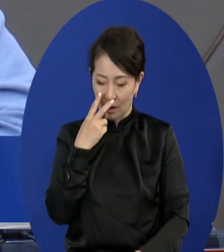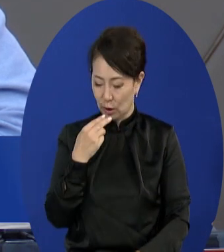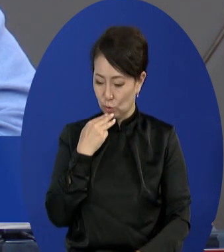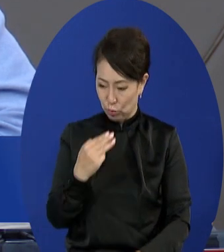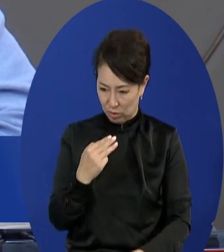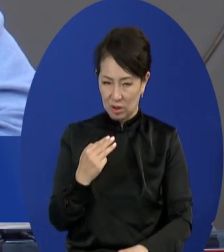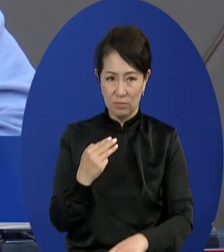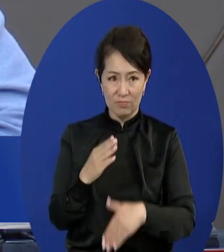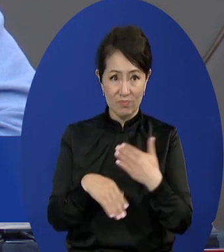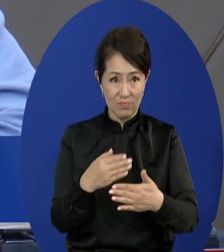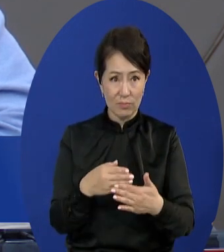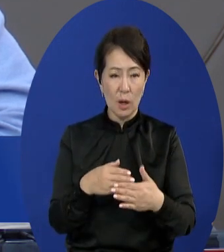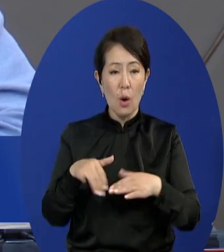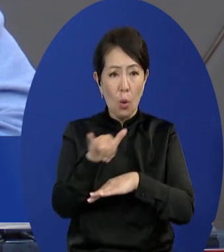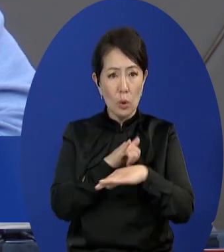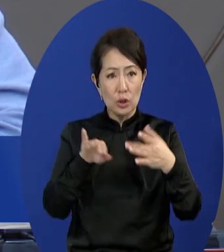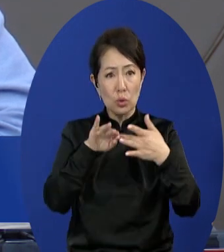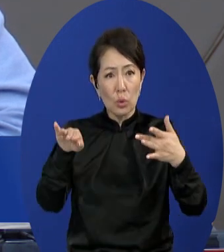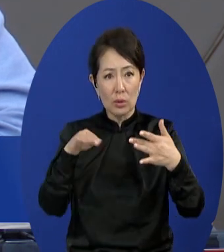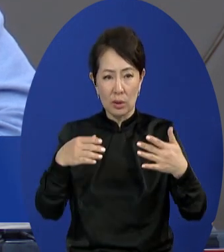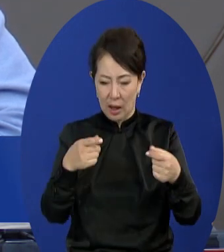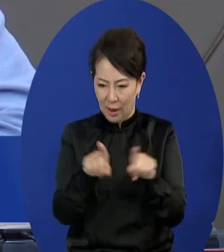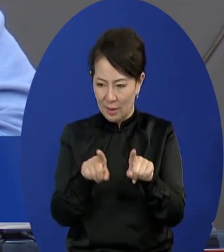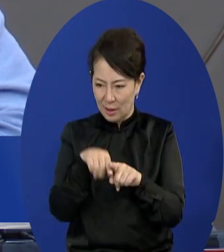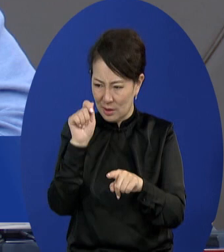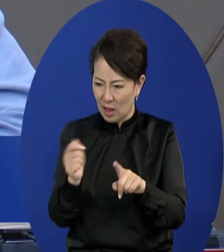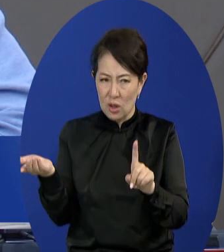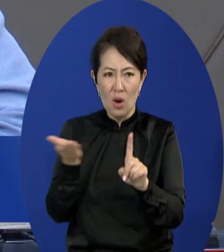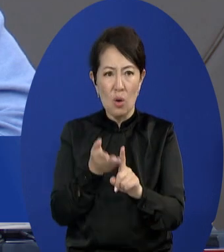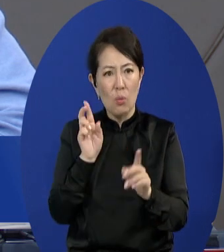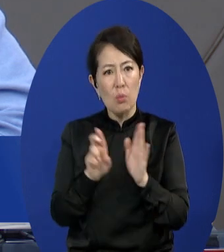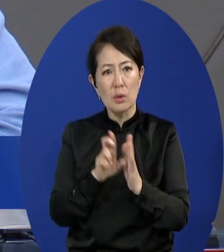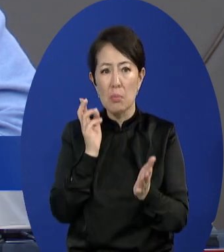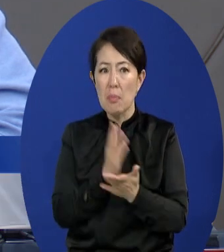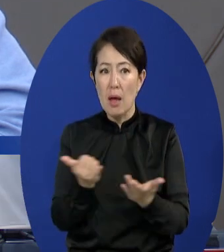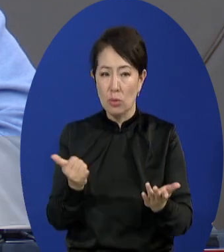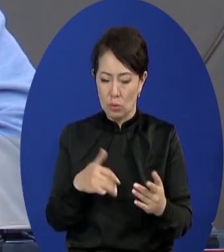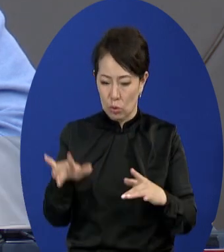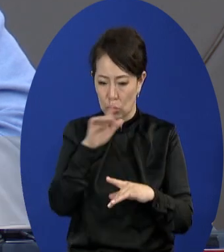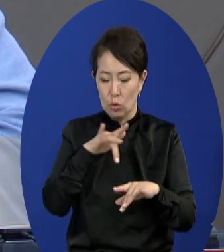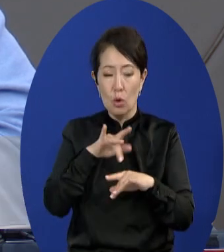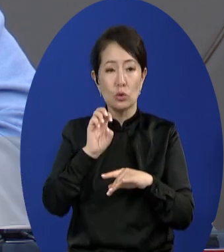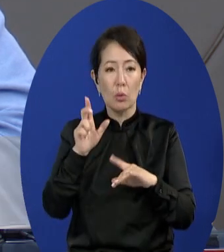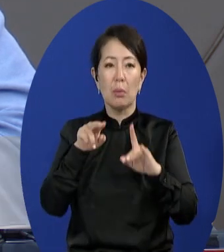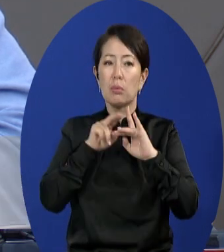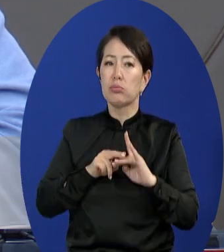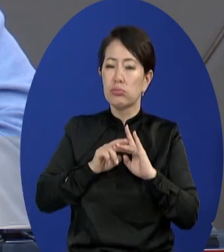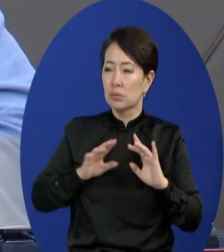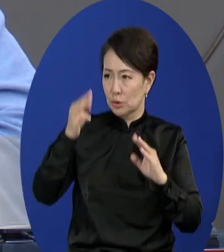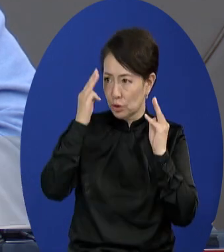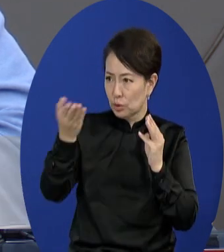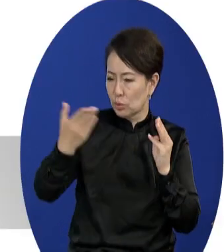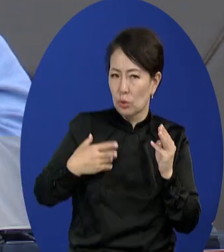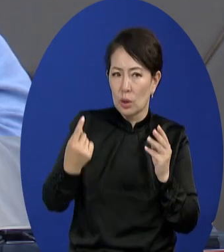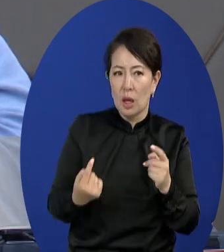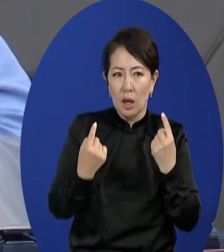ядаж улсын дунджтаа ижлхэн хэмжээтэй цалин олборыг олгочих боломж байна уу гэж энд төв талбай дээр та бүхнийхээ шийдвэрийг хүлээж маш олон өдөр